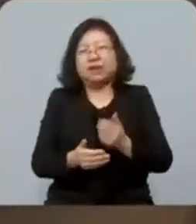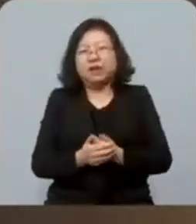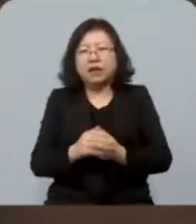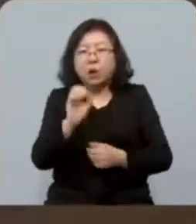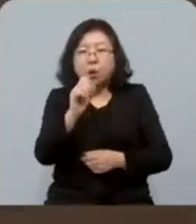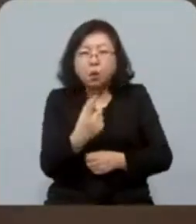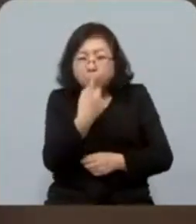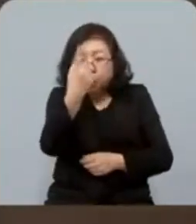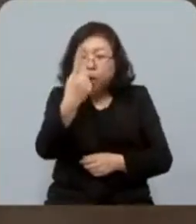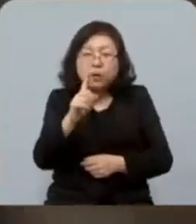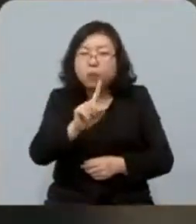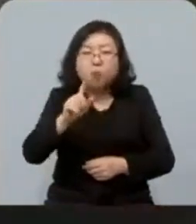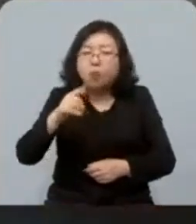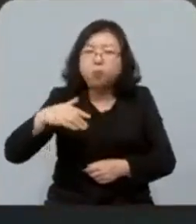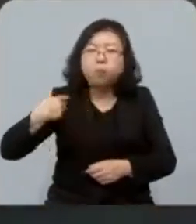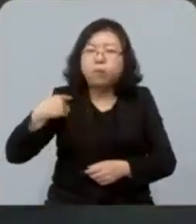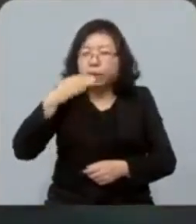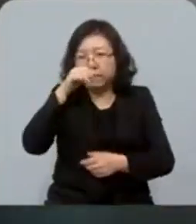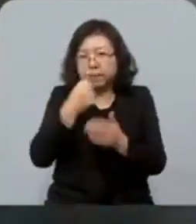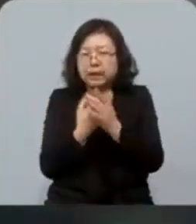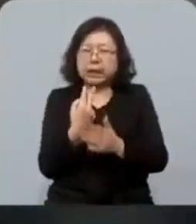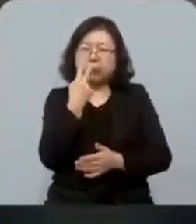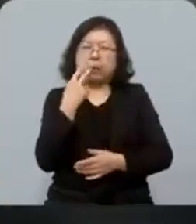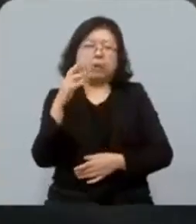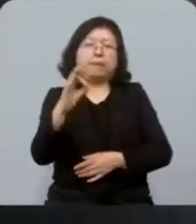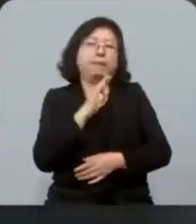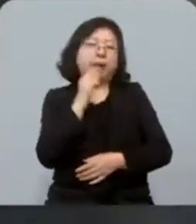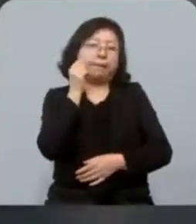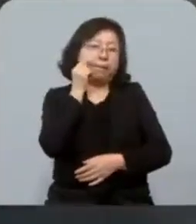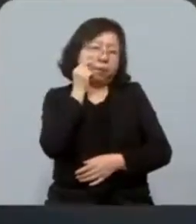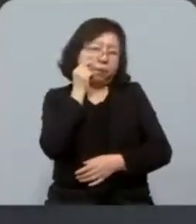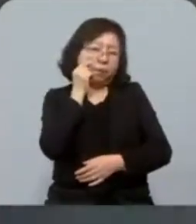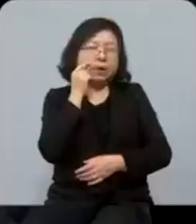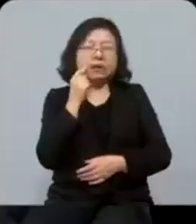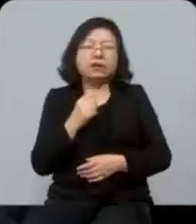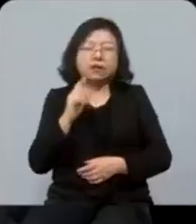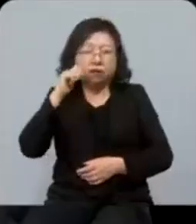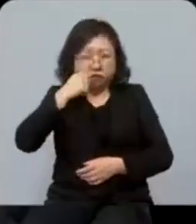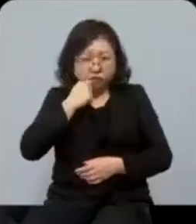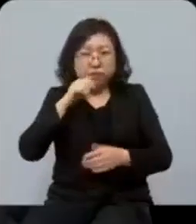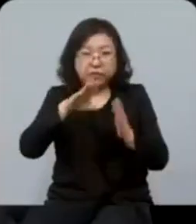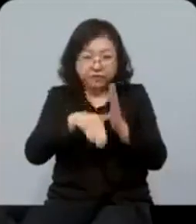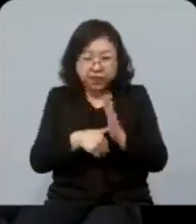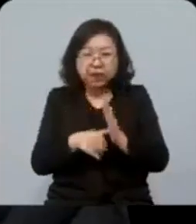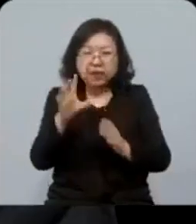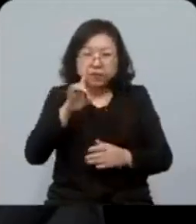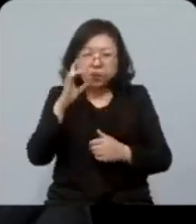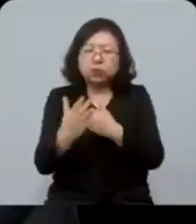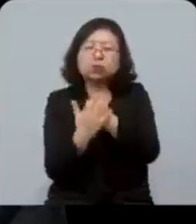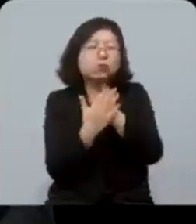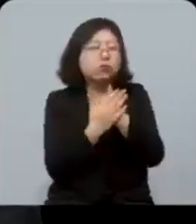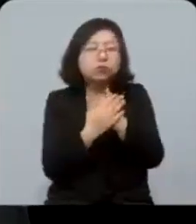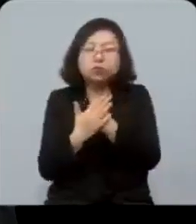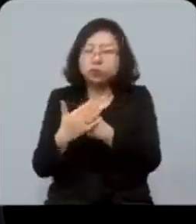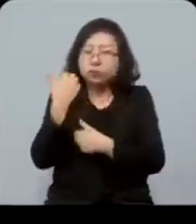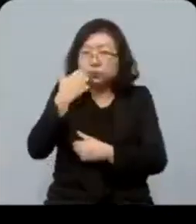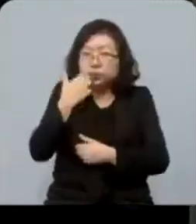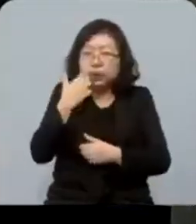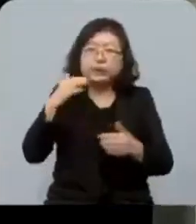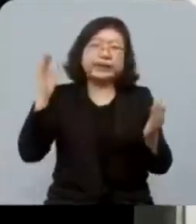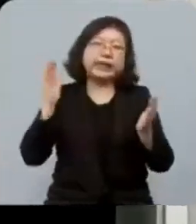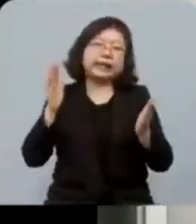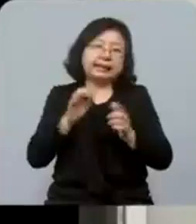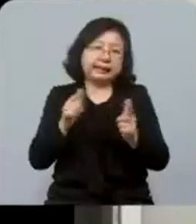원인이 밝혀지지 않아 보험금 조차 받을 수 없는 막막한 상황에서 먼저 도움의 손길을 내민 건 학생들이